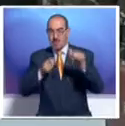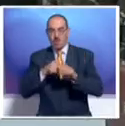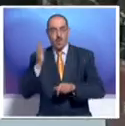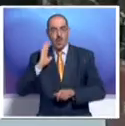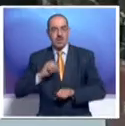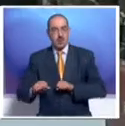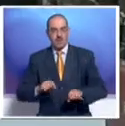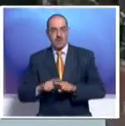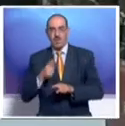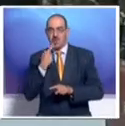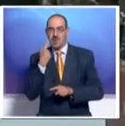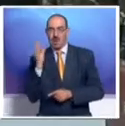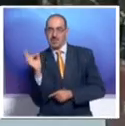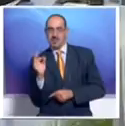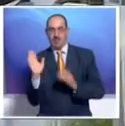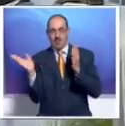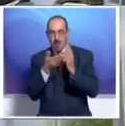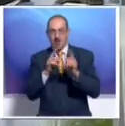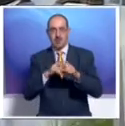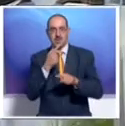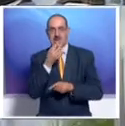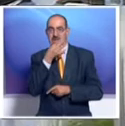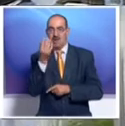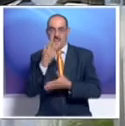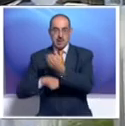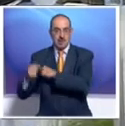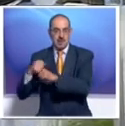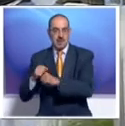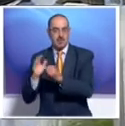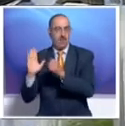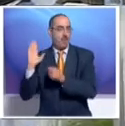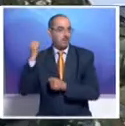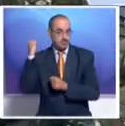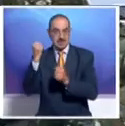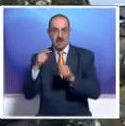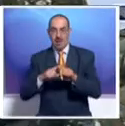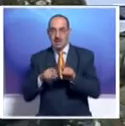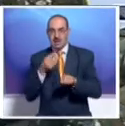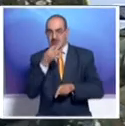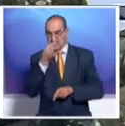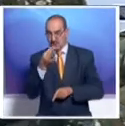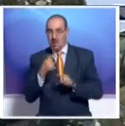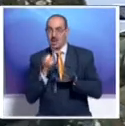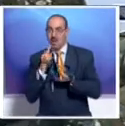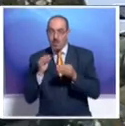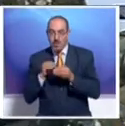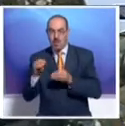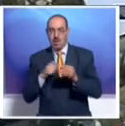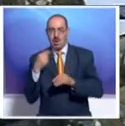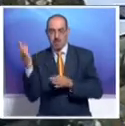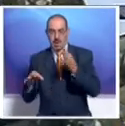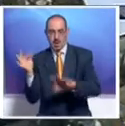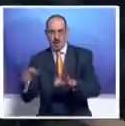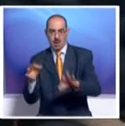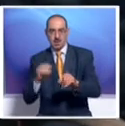كثيرا بمقدرات الشعب الجزائري وما زالوا ينشطون ضد إرادة هذا الشعب ويعملون على تأجيج الوضع من